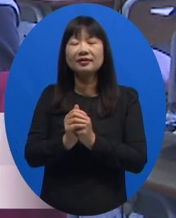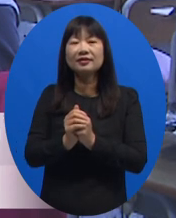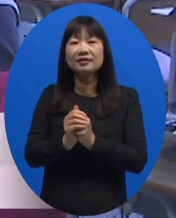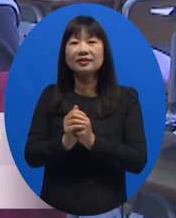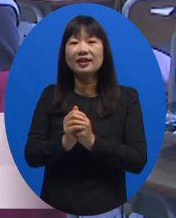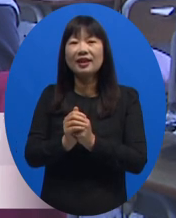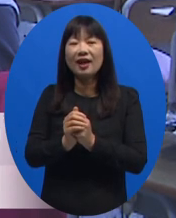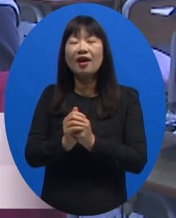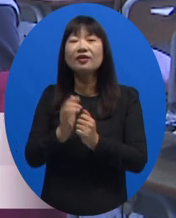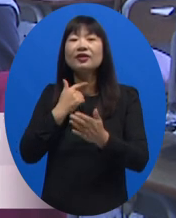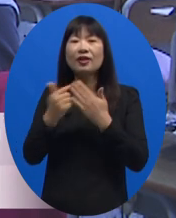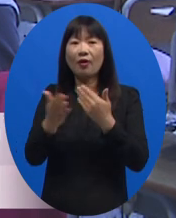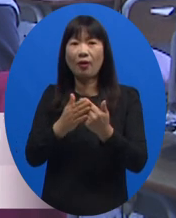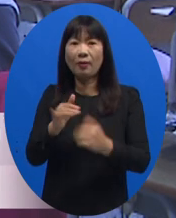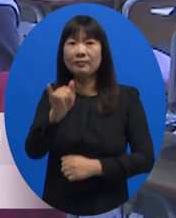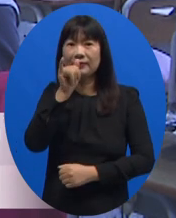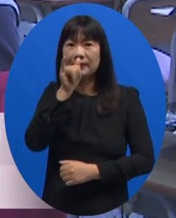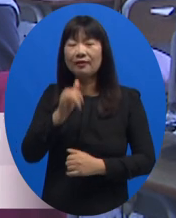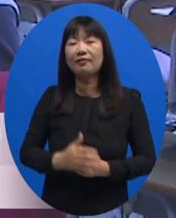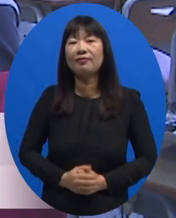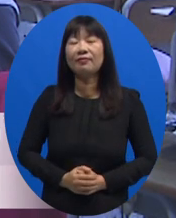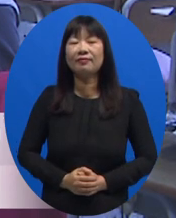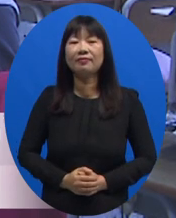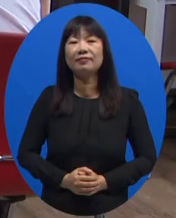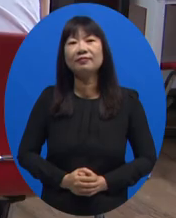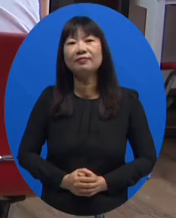이슬비 기자가 선거교실에 다녀왔습니다.